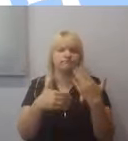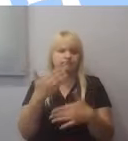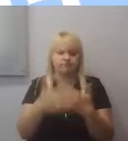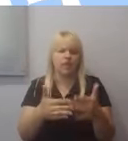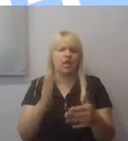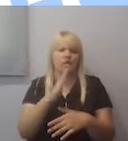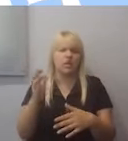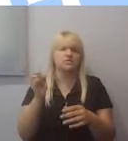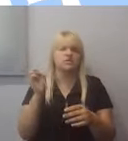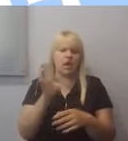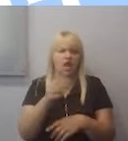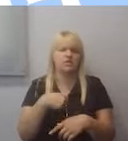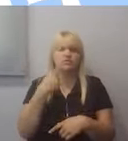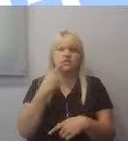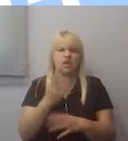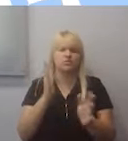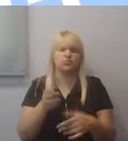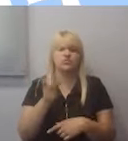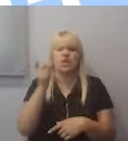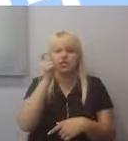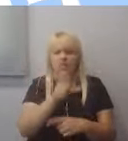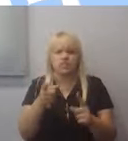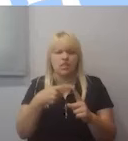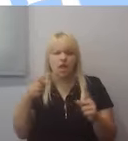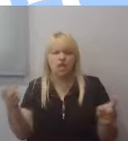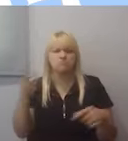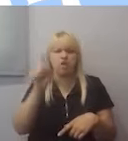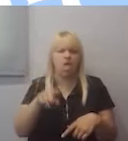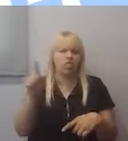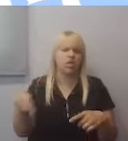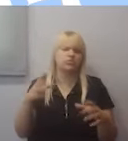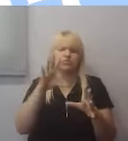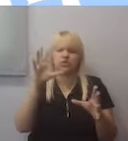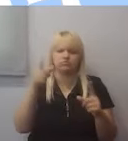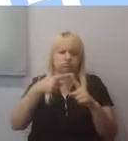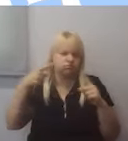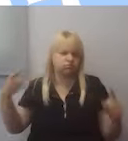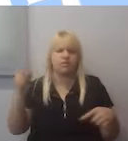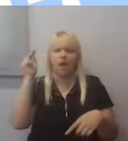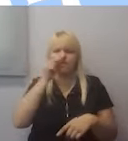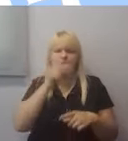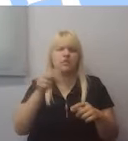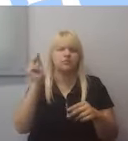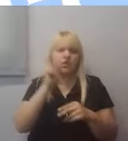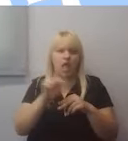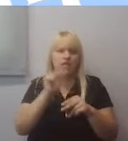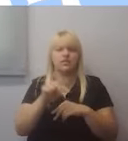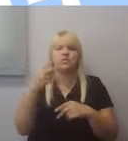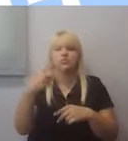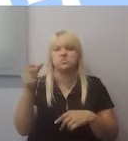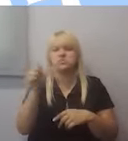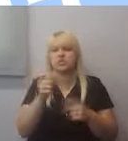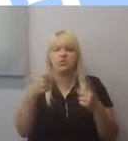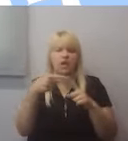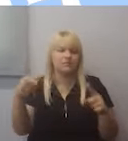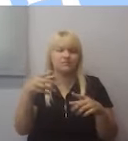minēšu ir nedēļām un mēnešiem garas apmācības un treniņi un un un 20 minūtēs to nevar izstāstīt viņi varbūt liek tikai